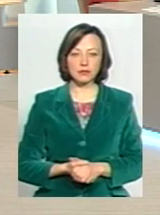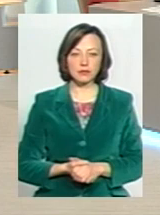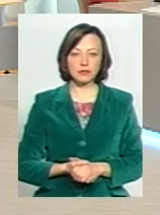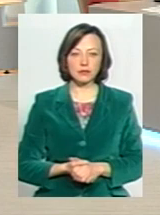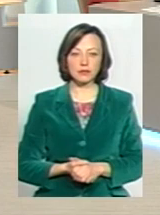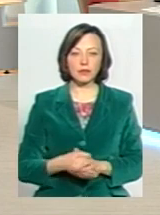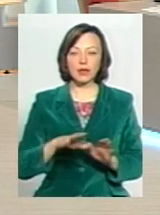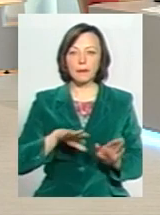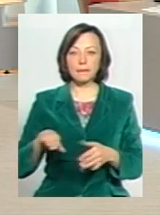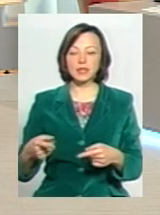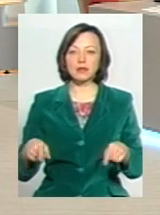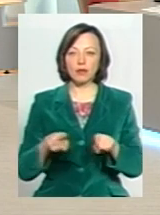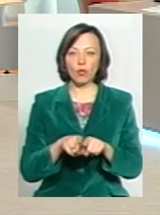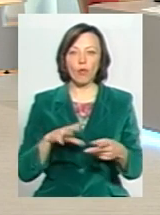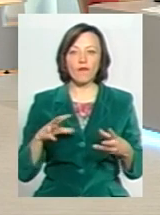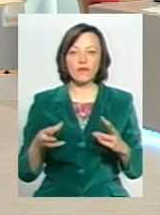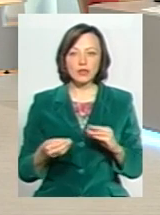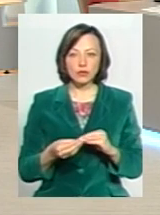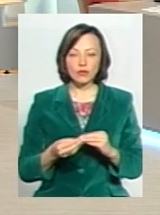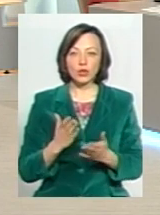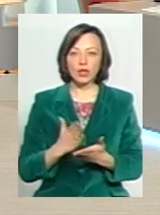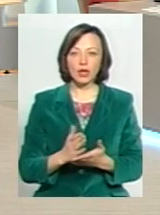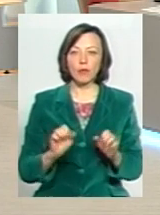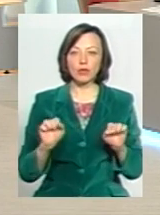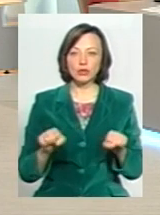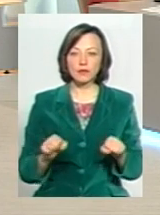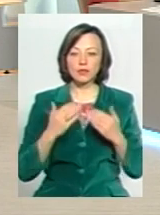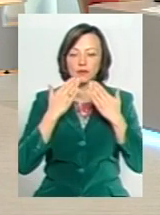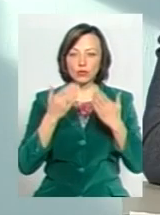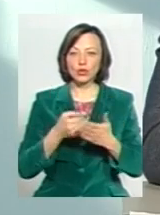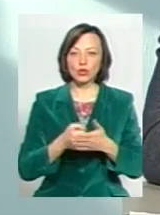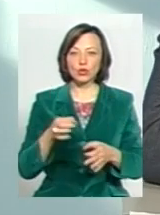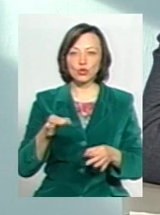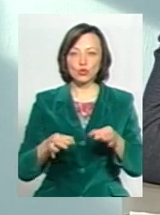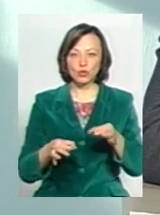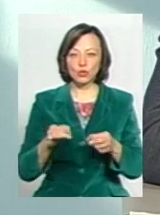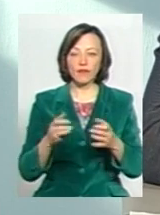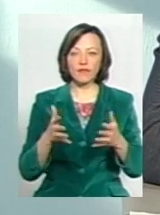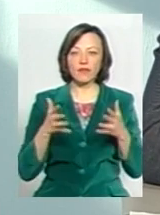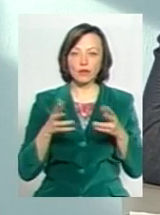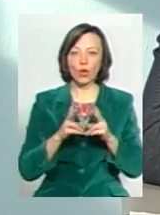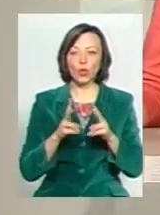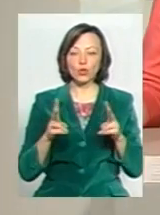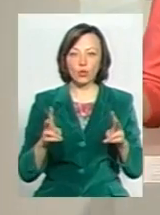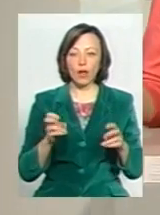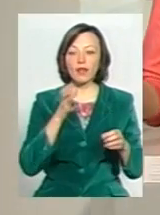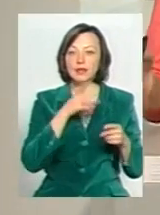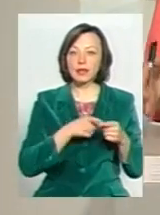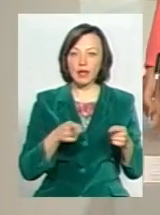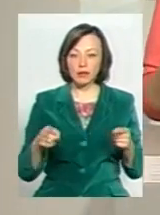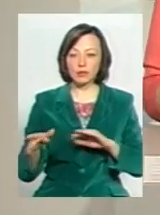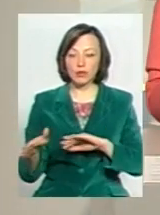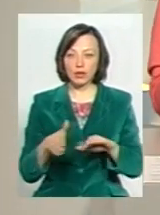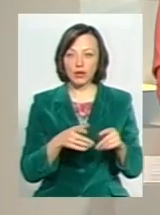Після такого висновку є можливість звернутися до суду і в суді вияснити, а хто Але ж це так. термін, розумієте? Так. І в